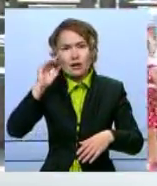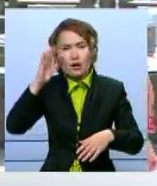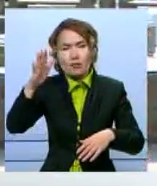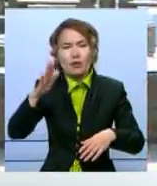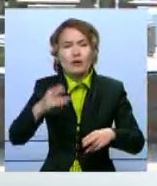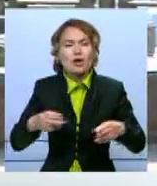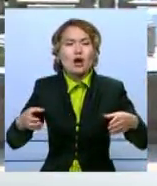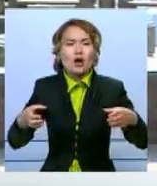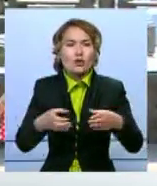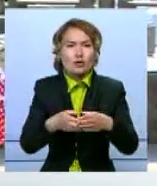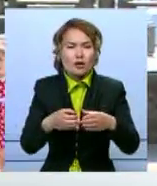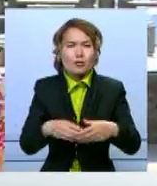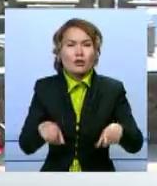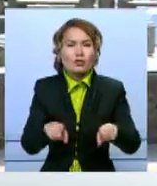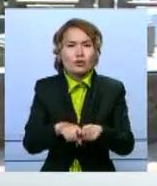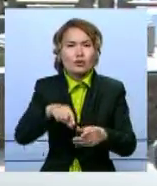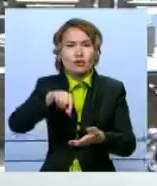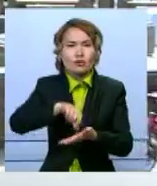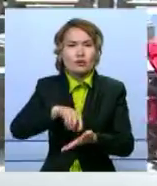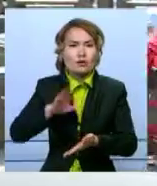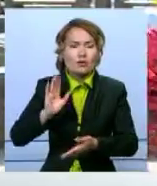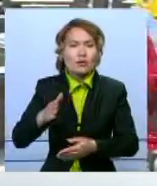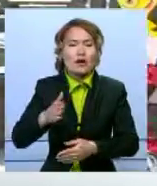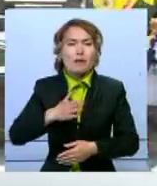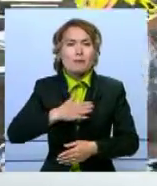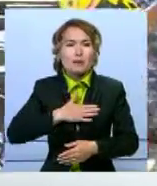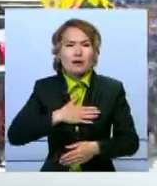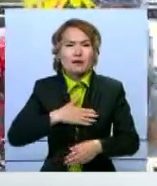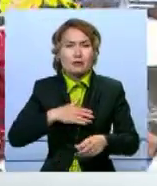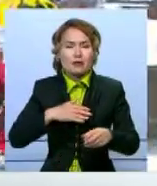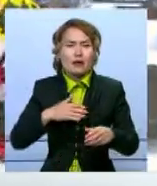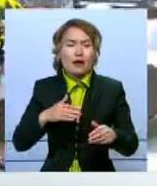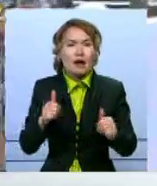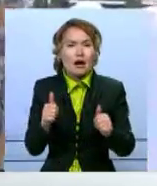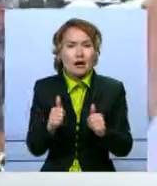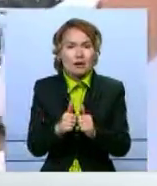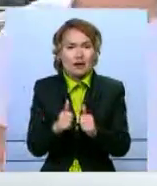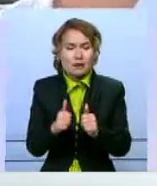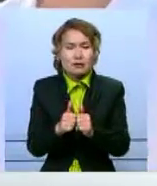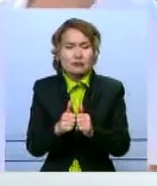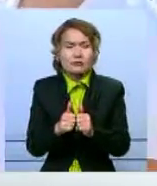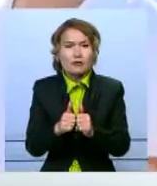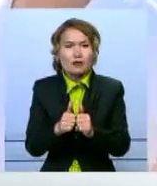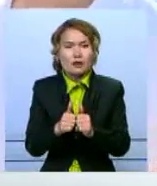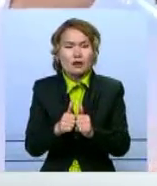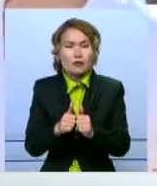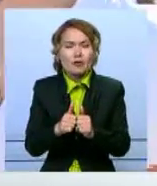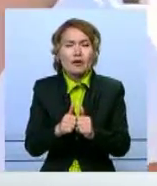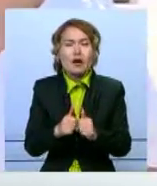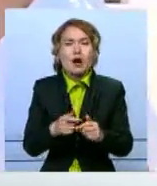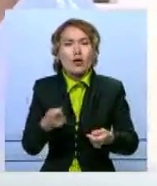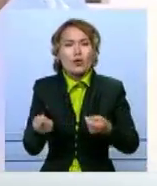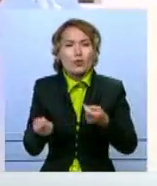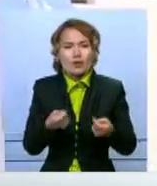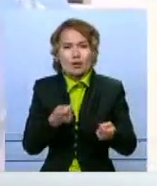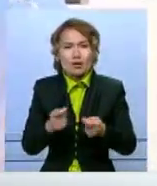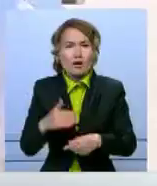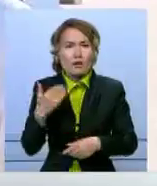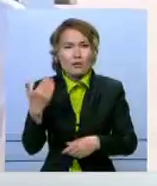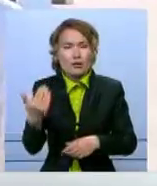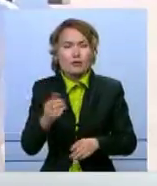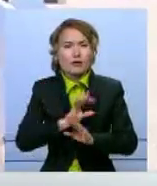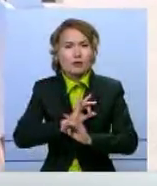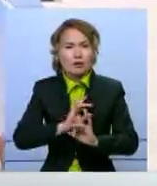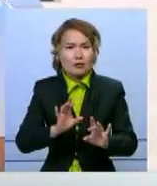артишок ұжымы өнер көрсетеді. Ал қазір менің қасымда Астана арт фестивалінің ұйымдастырушыларының бірі Аида Әділбекова